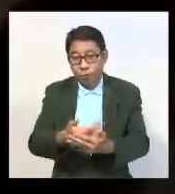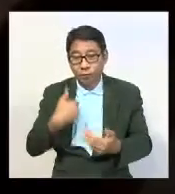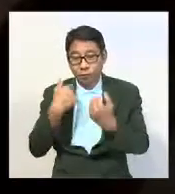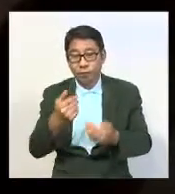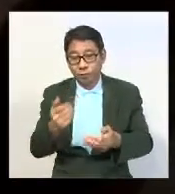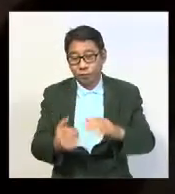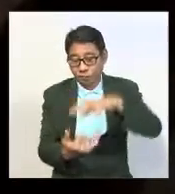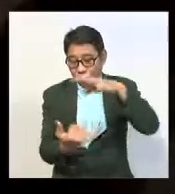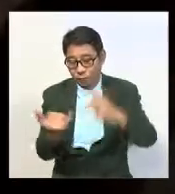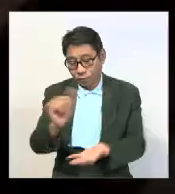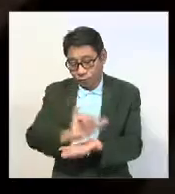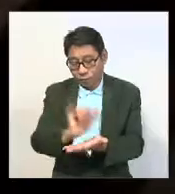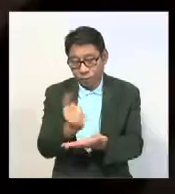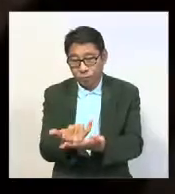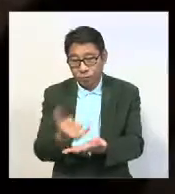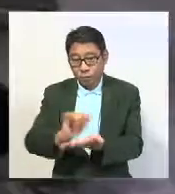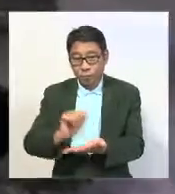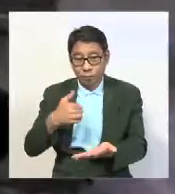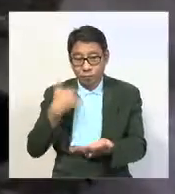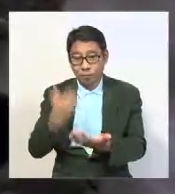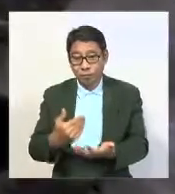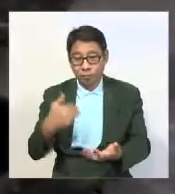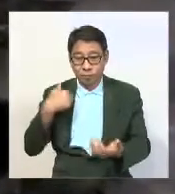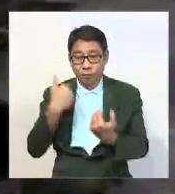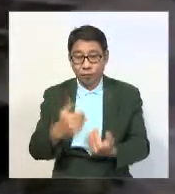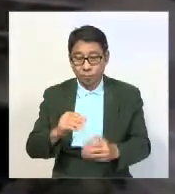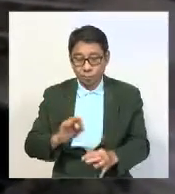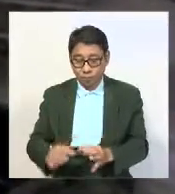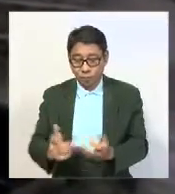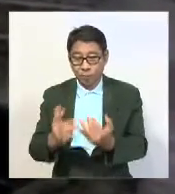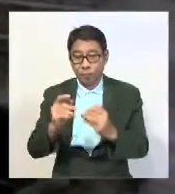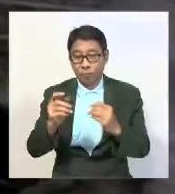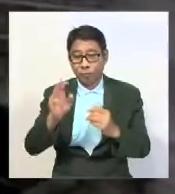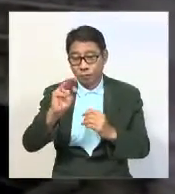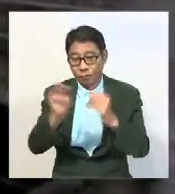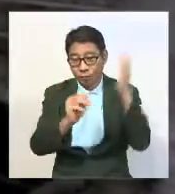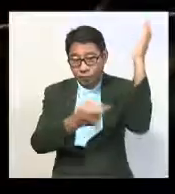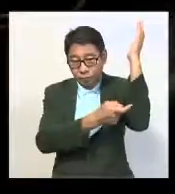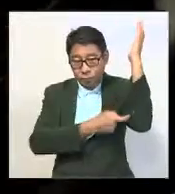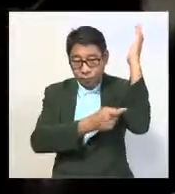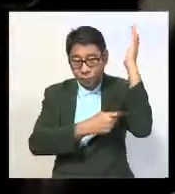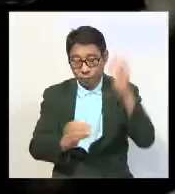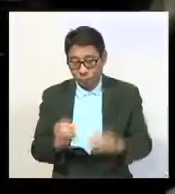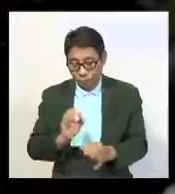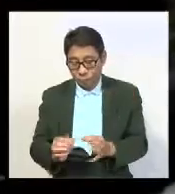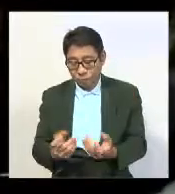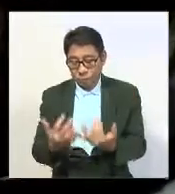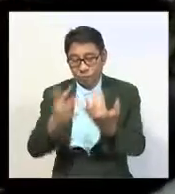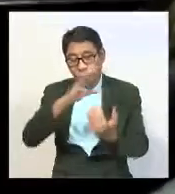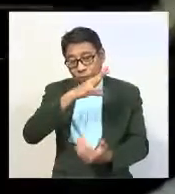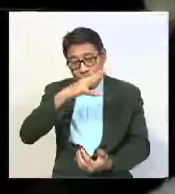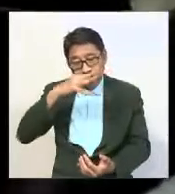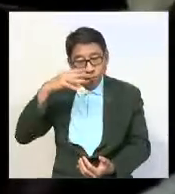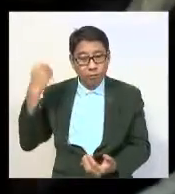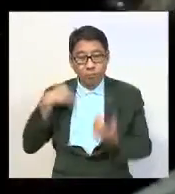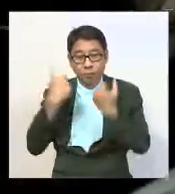นำลงเตาย่างที่ทำจากอิฐโดยใช้หลักการอุ่นเตาใช้ไฟจากไม้ยางพาราที่เผาจนเป็นถ่านจนหอมสุกได้